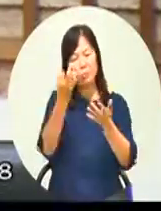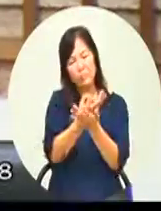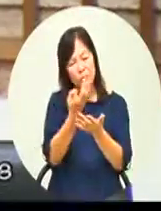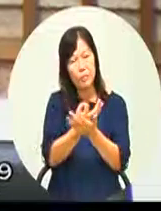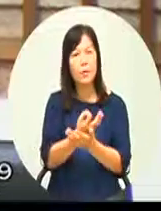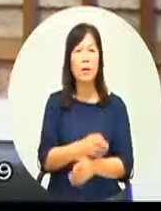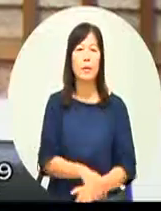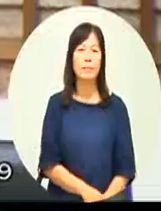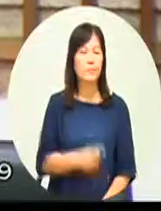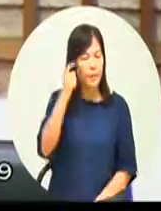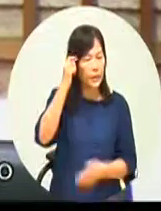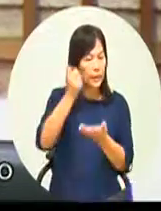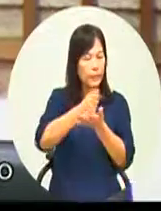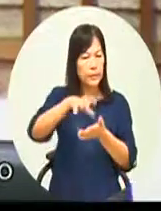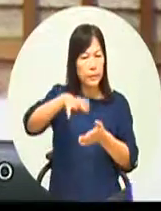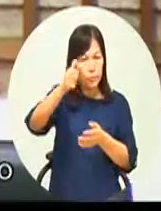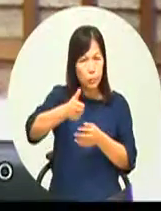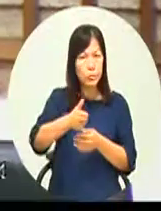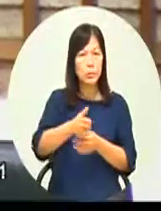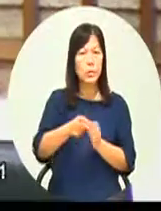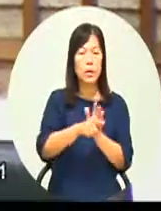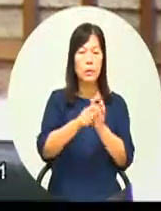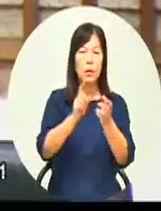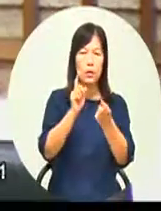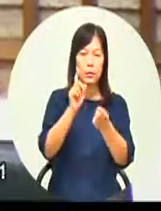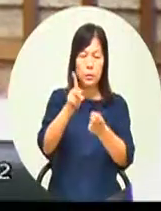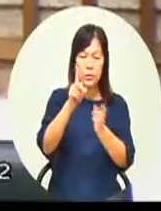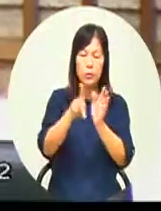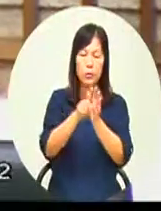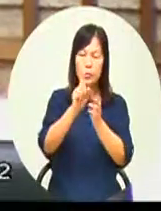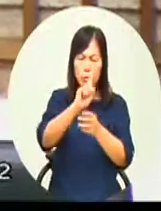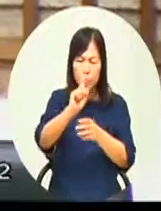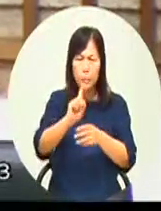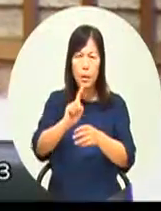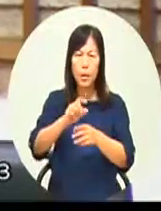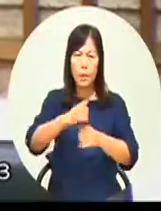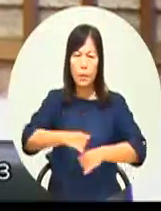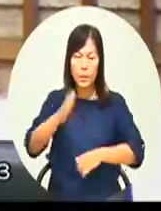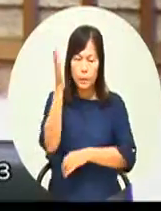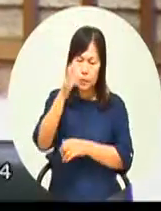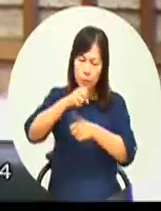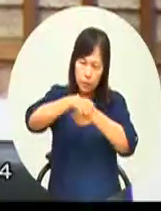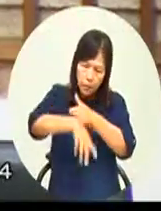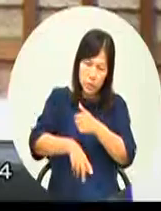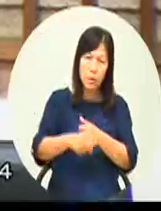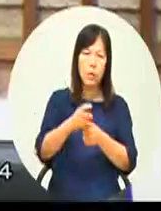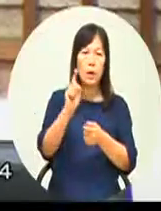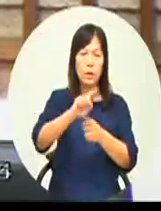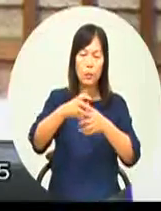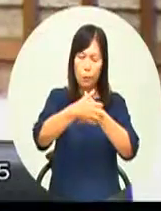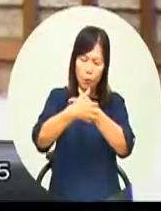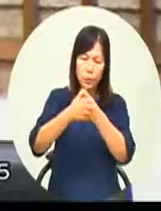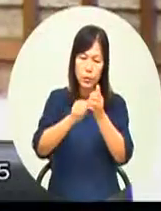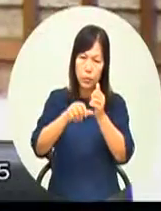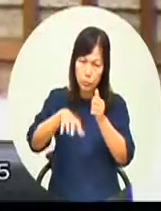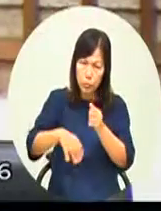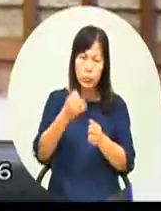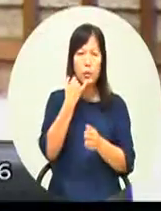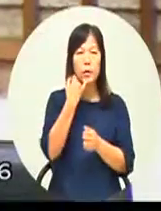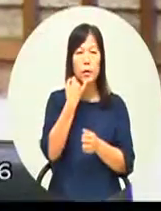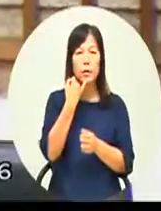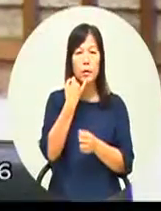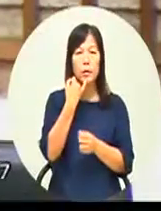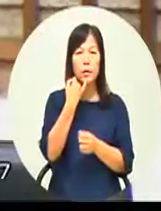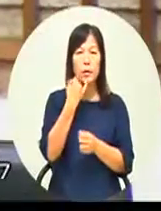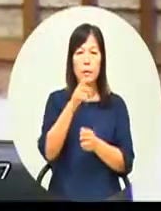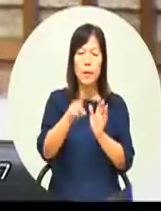里请局长拜托透过民政系统，或者是透过任何的包括卫生局也好，能够有